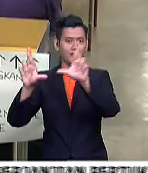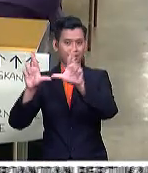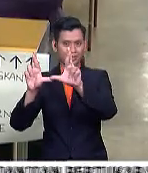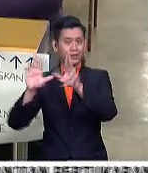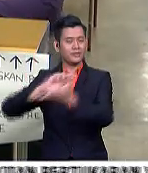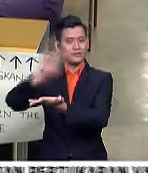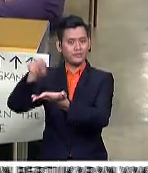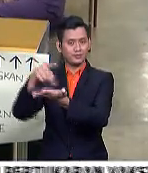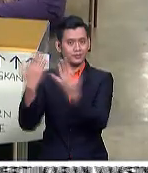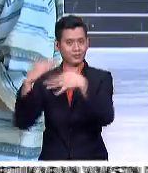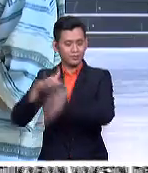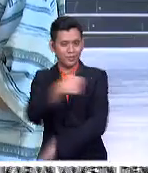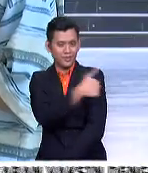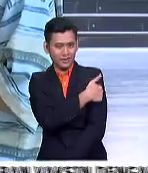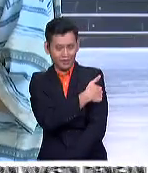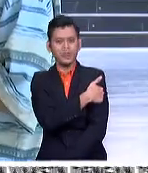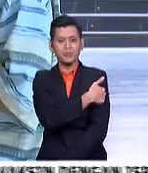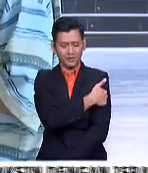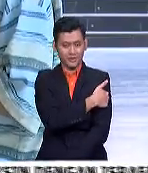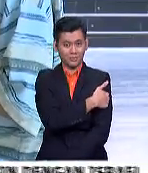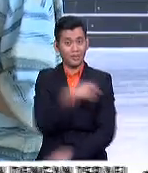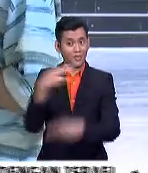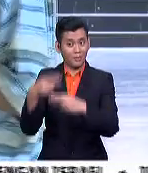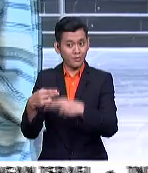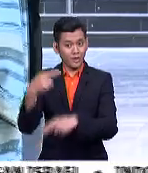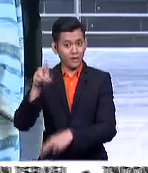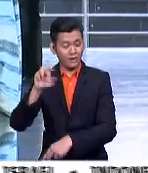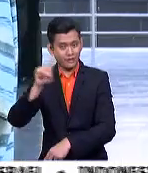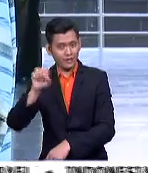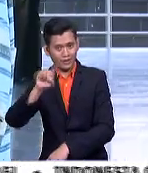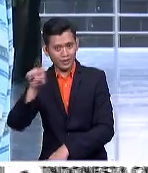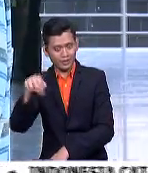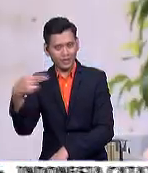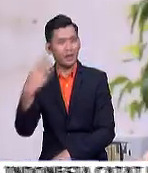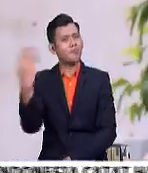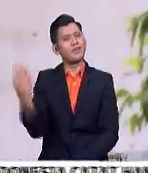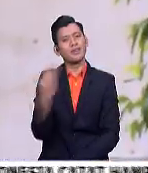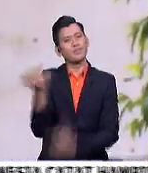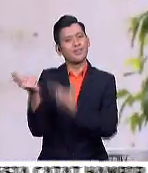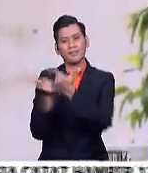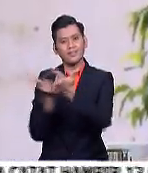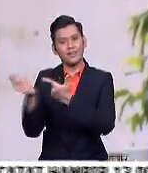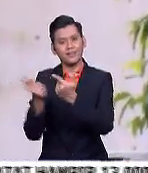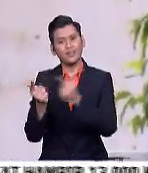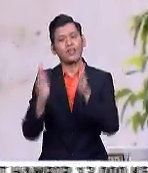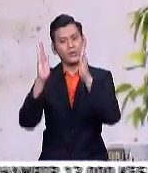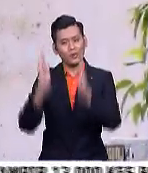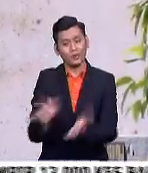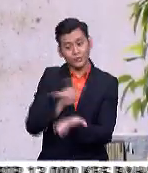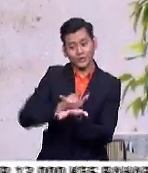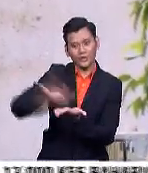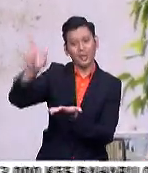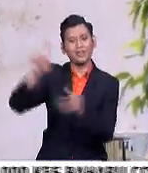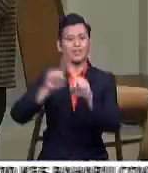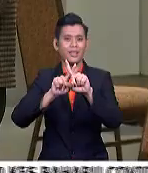Pramugari MAS bahagian chartered Nur Hafizah Khairi biasanya melayan penumpang umrah dan haji. Tetapi sejak pandemik